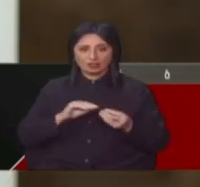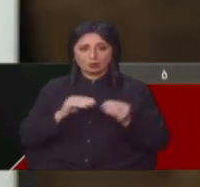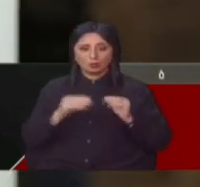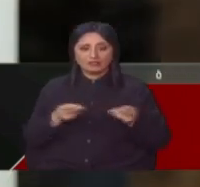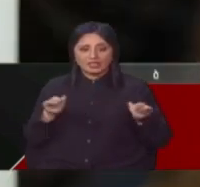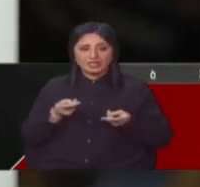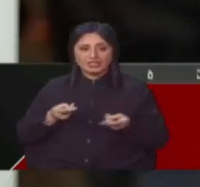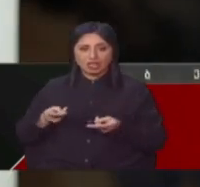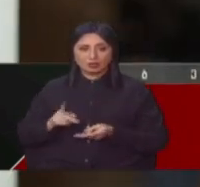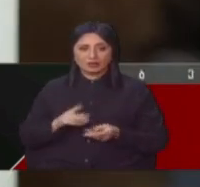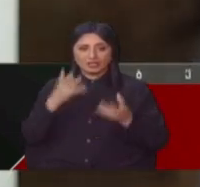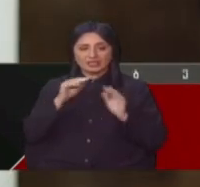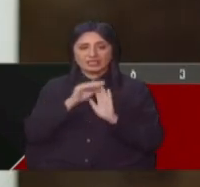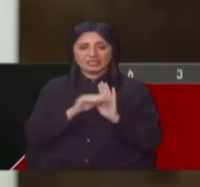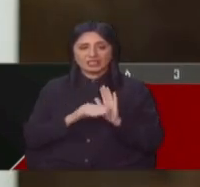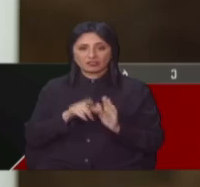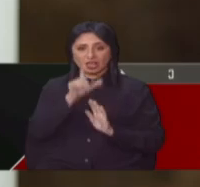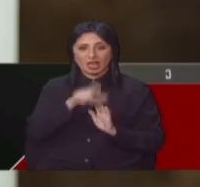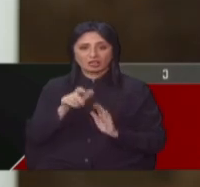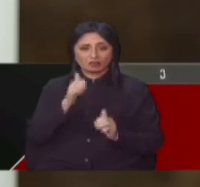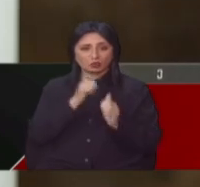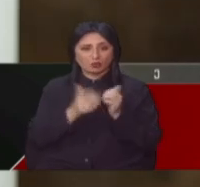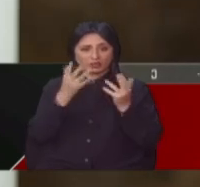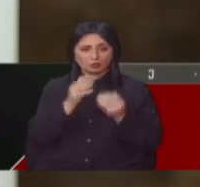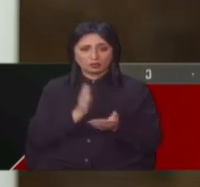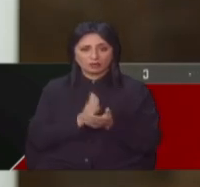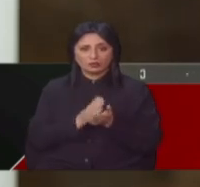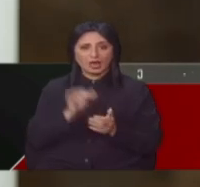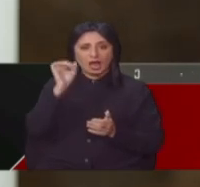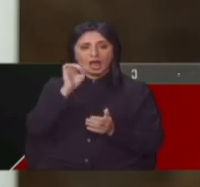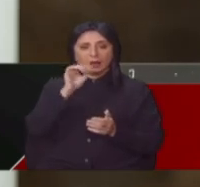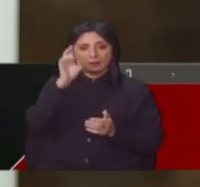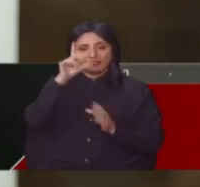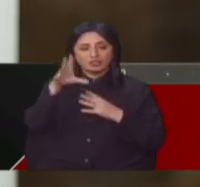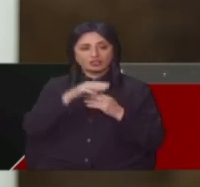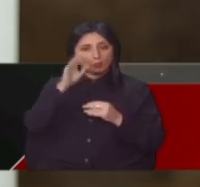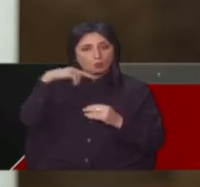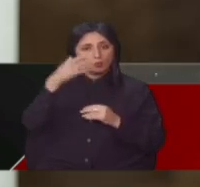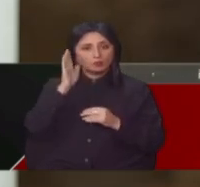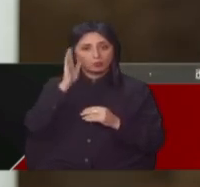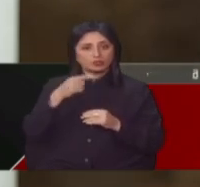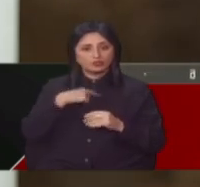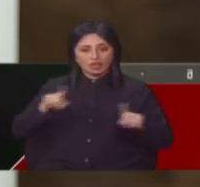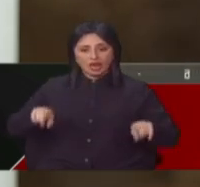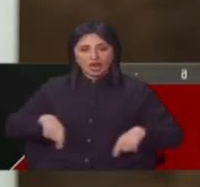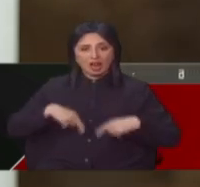და ის საჭიროებები, რაც დღესდღეობით უდგათ ამ ადამიანებს ყოველდღიურად, აფხაზეთის ევროპასთან ერთად მომავალში ვაპირებ ჩვენ